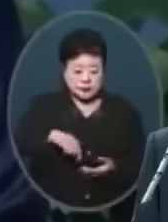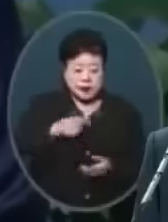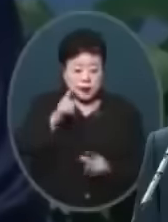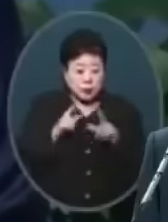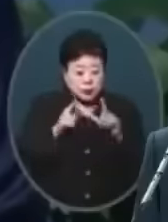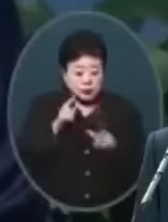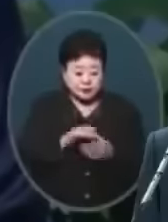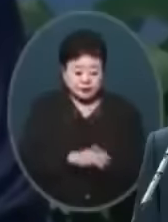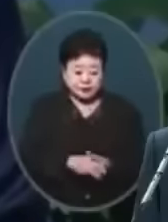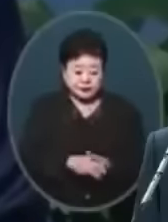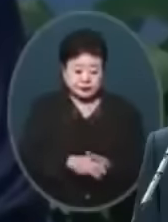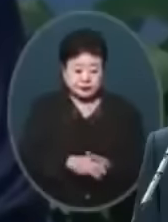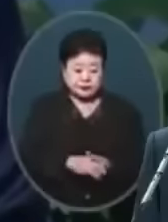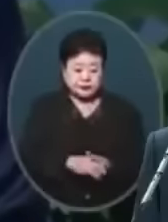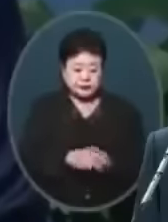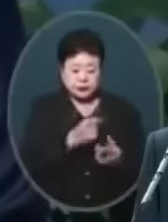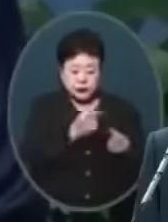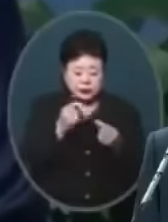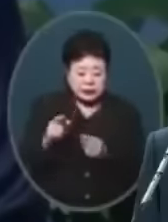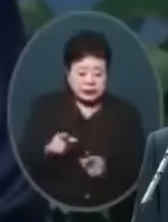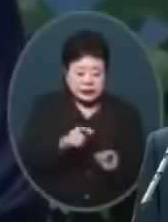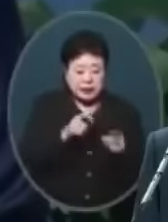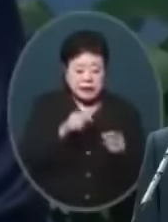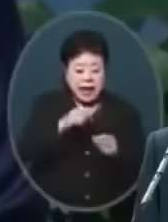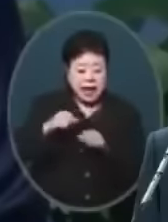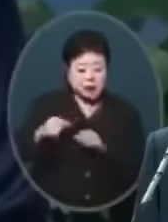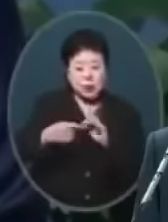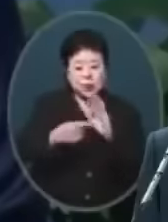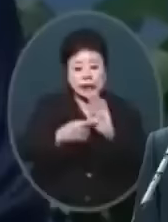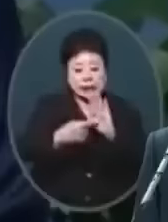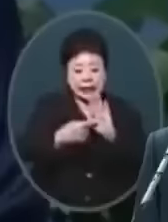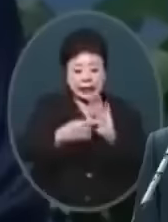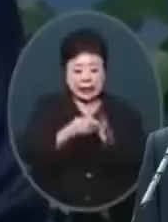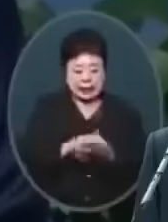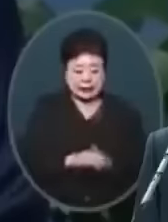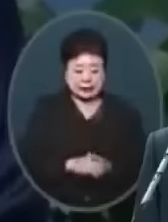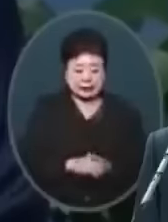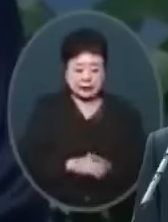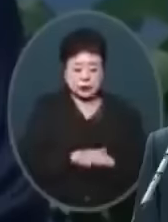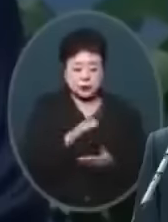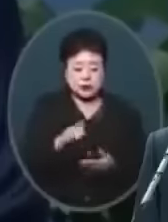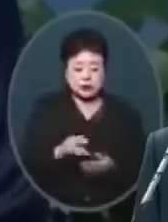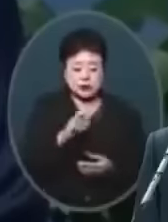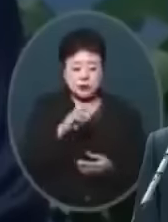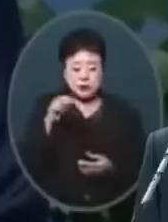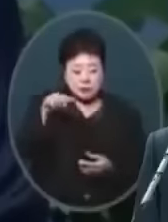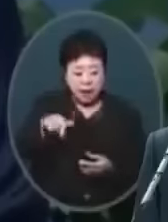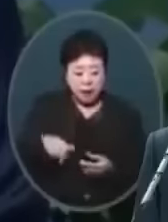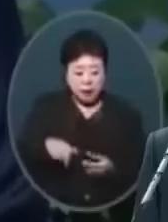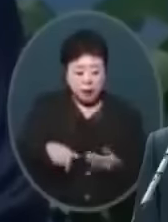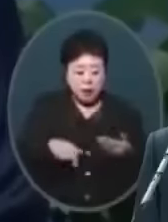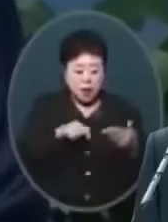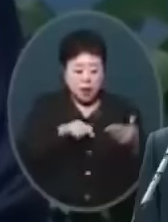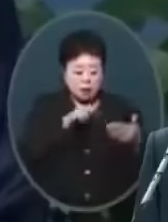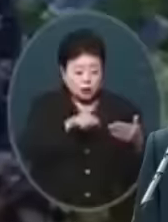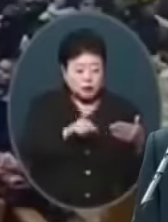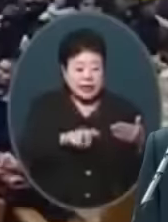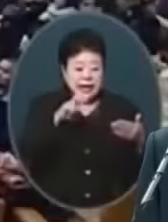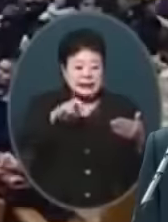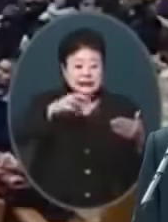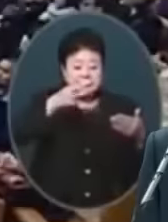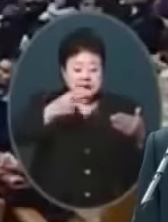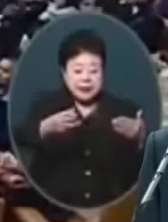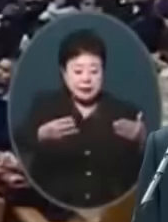자화상이 일치하는 삶의 행동이 나타나는데 우리는 마가복음 9장 23절에